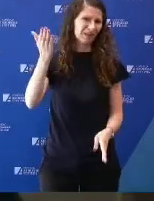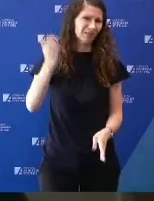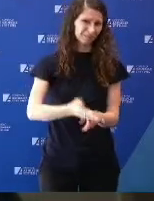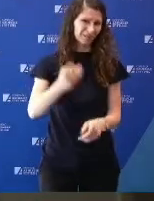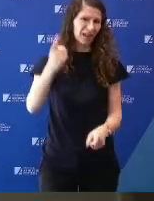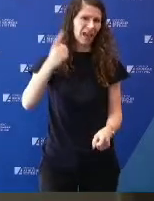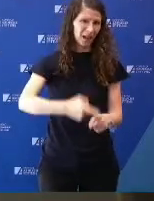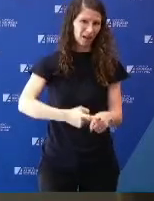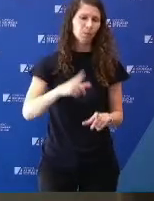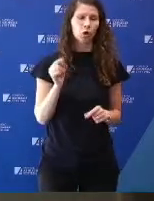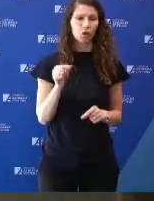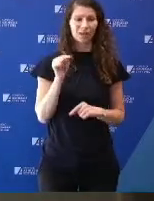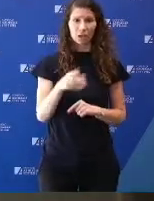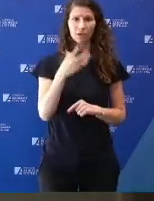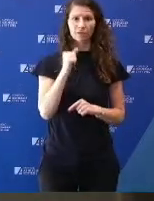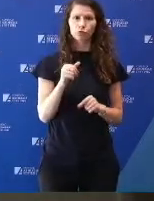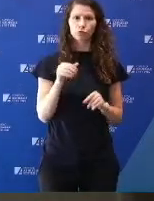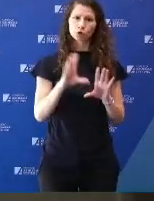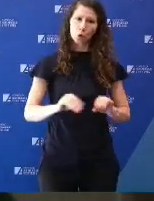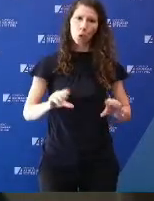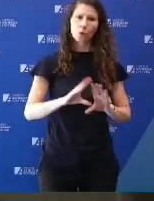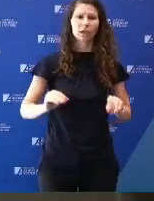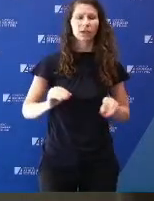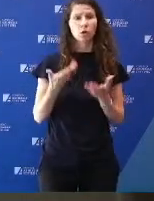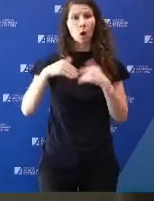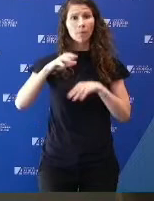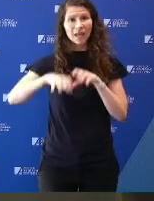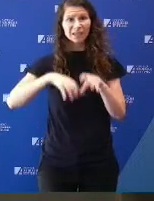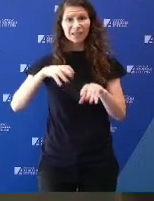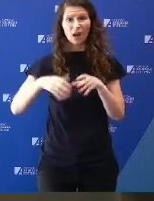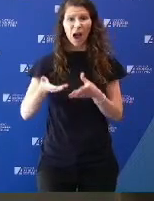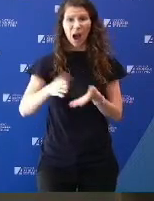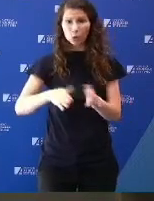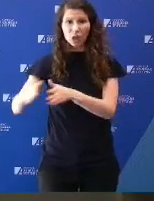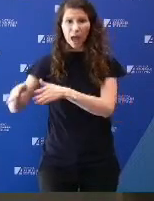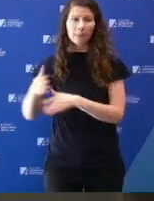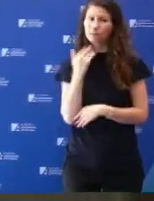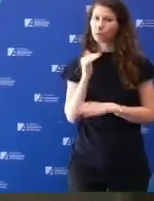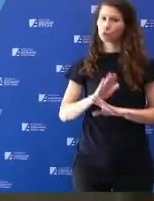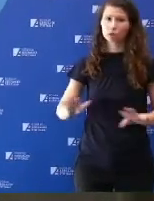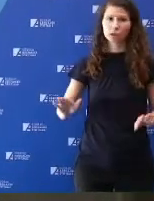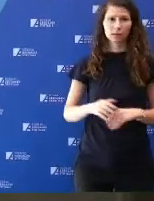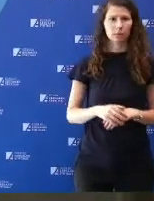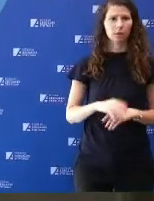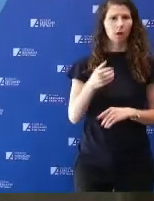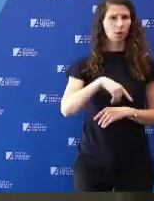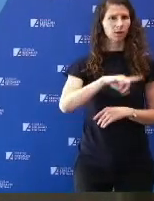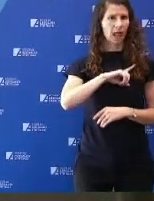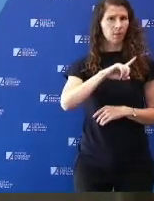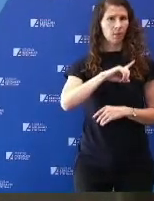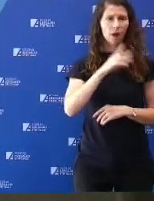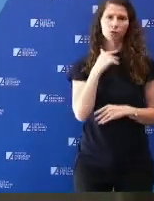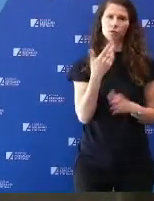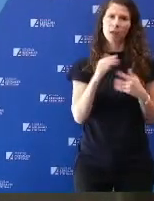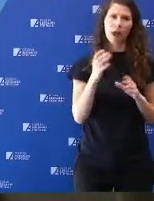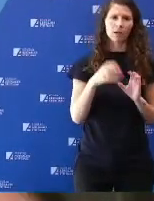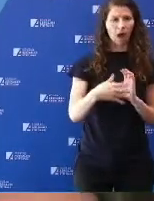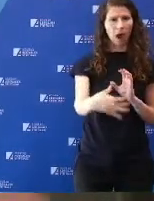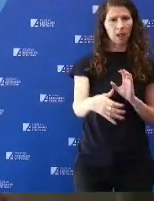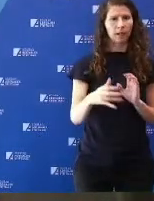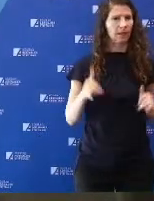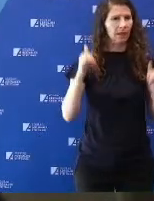zu können, wie wir gucken können, dass nicht noch mehr Tierarten aussterben und wie wir auch selber deswegen dann nachhaltig leben können. Denn zum Schluss ist